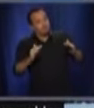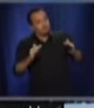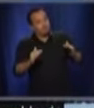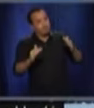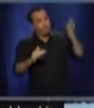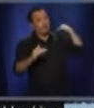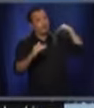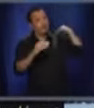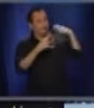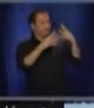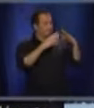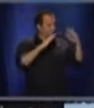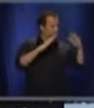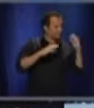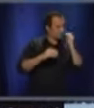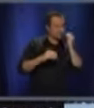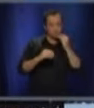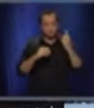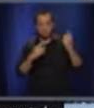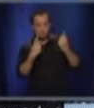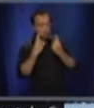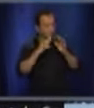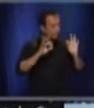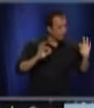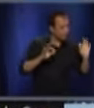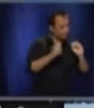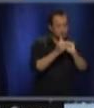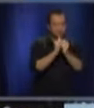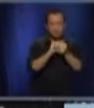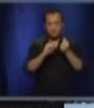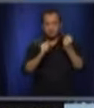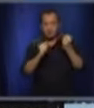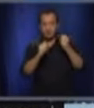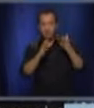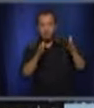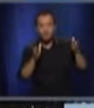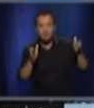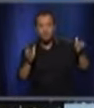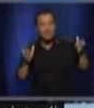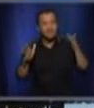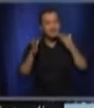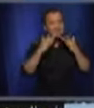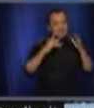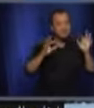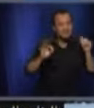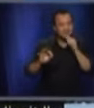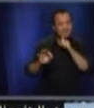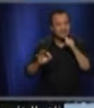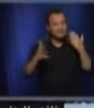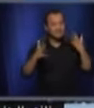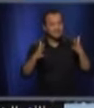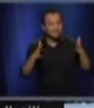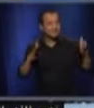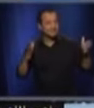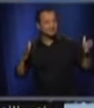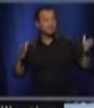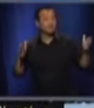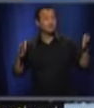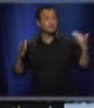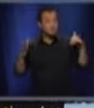fait. Mais actuellement, même dans les zones vertes, même dans les zones jaunes, il ne faut pas aller vers l'orange.